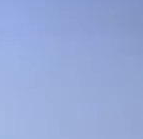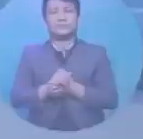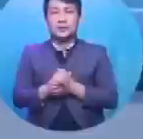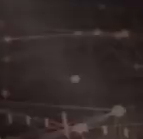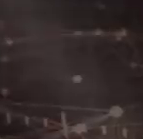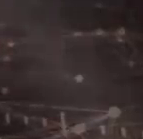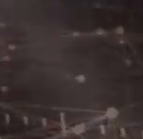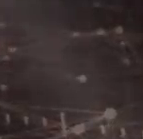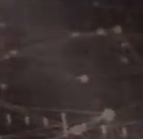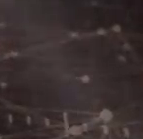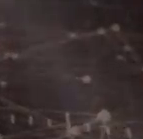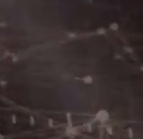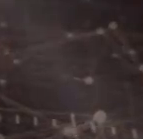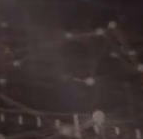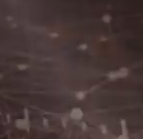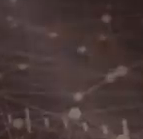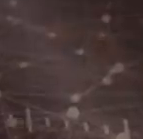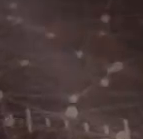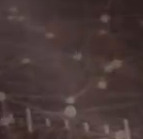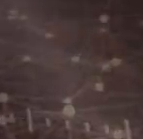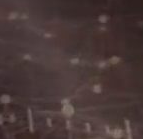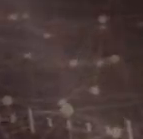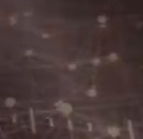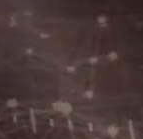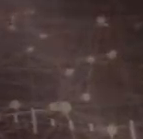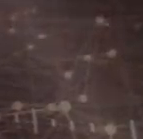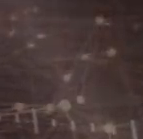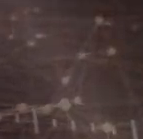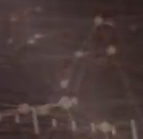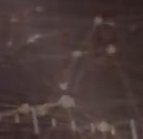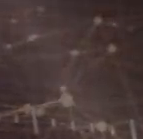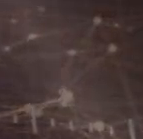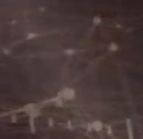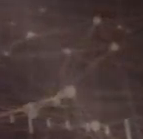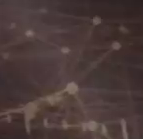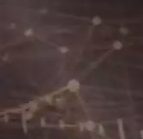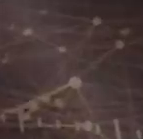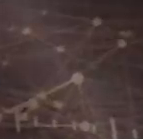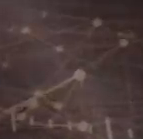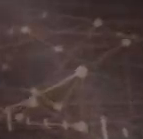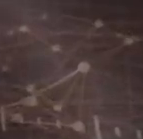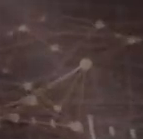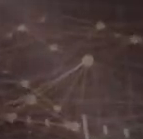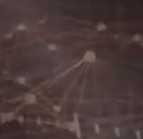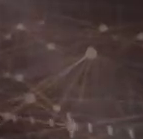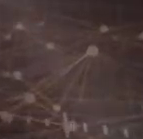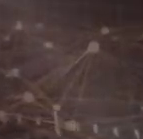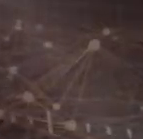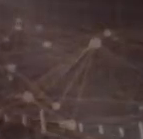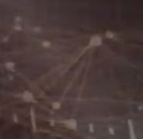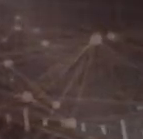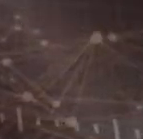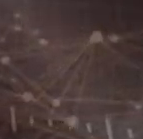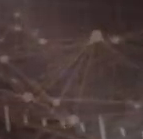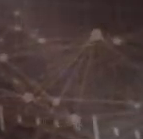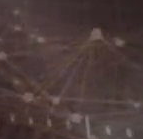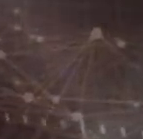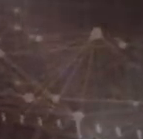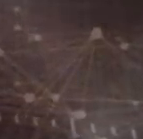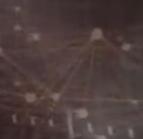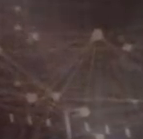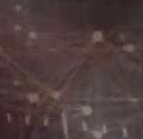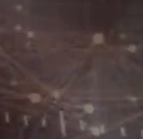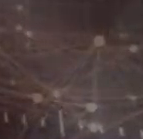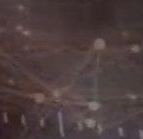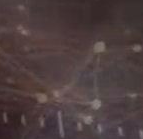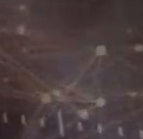Ito naman ang reklamo ng isang misis laban sa kanyang mister. Hindi na masikmura ang pang-aaway at pagbabanta nito. Umabot pa raw kasi sa